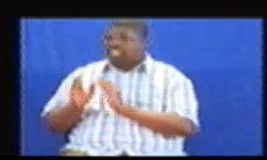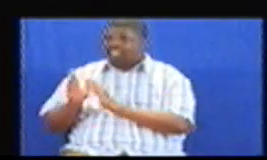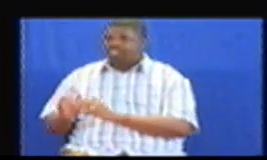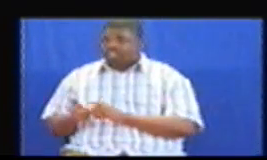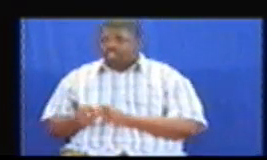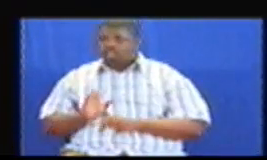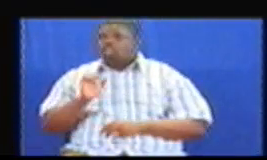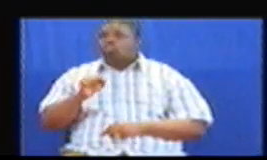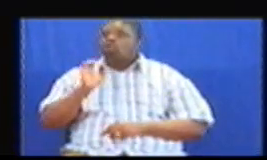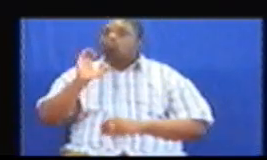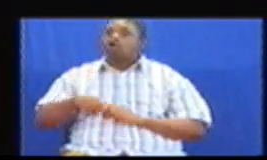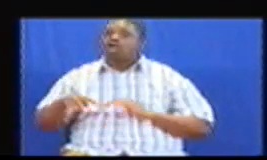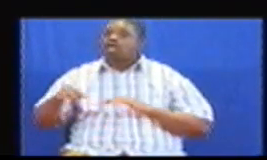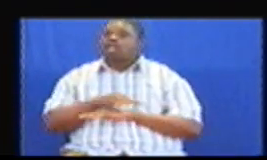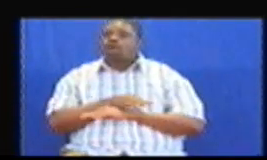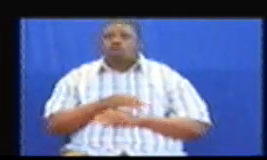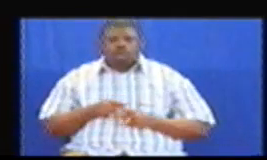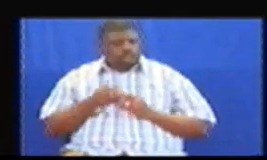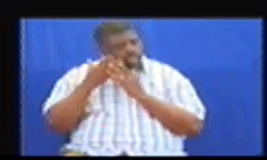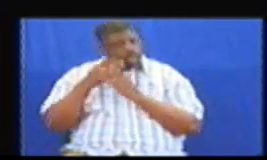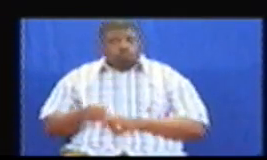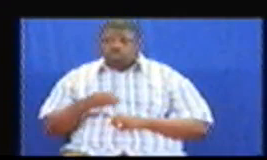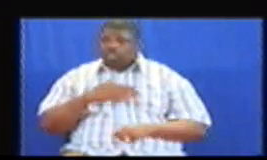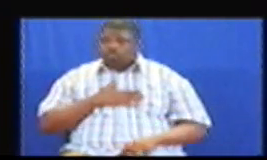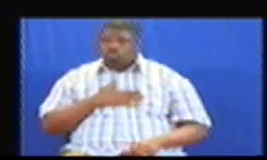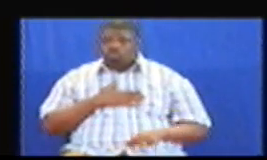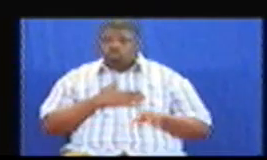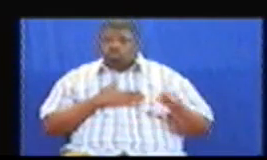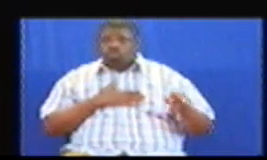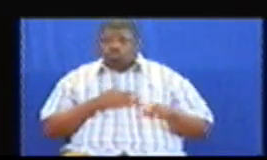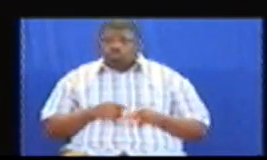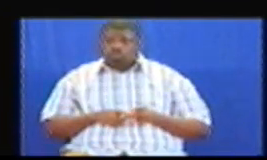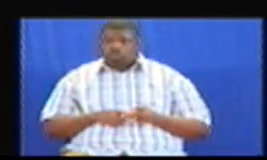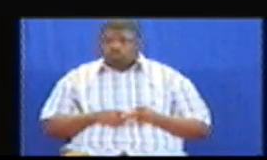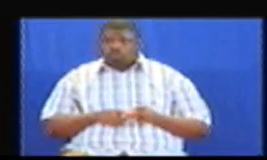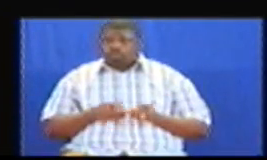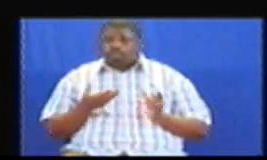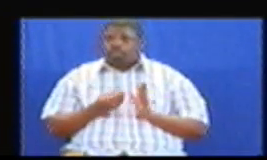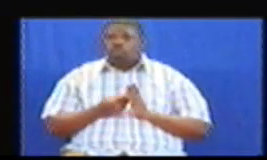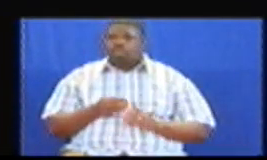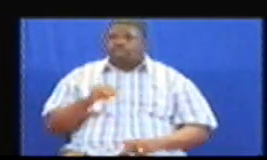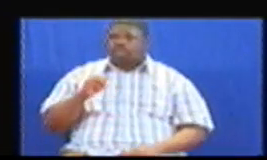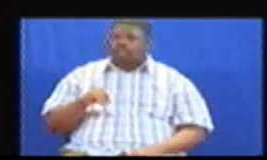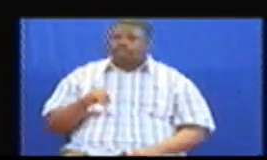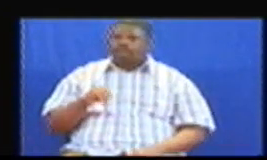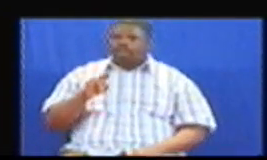naoa. Kwa hiyo harusi yangu na Amina wanafunzi wa second year ni pamoja na Mchomi walishona